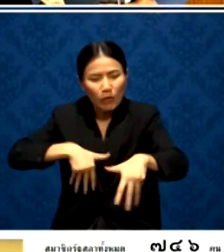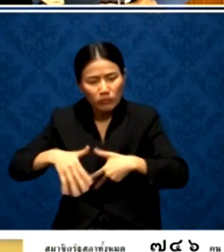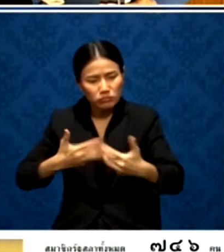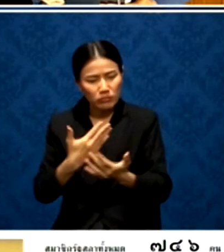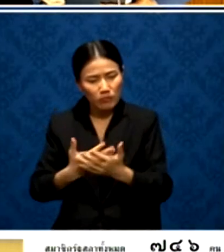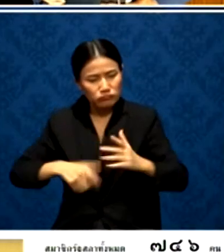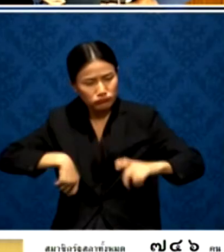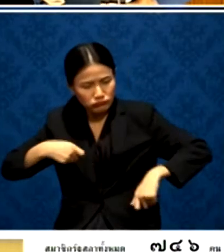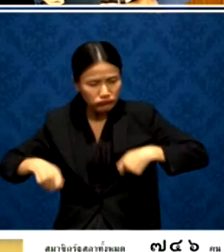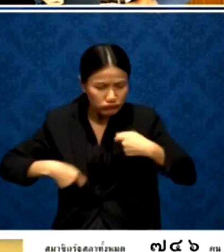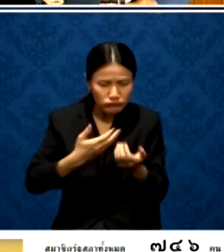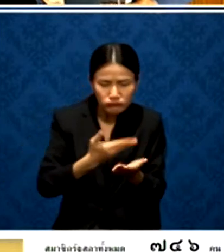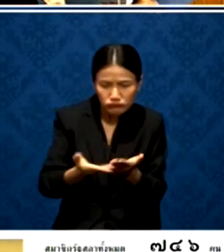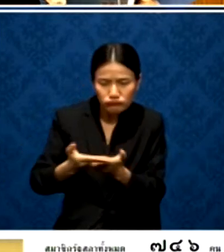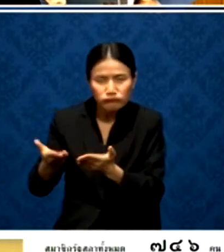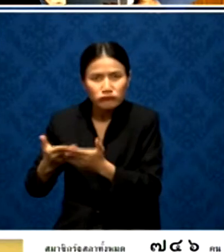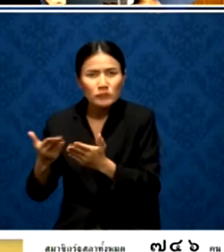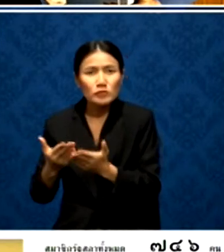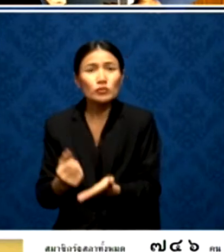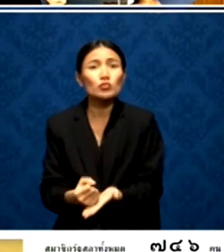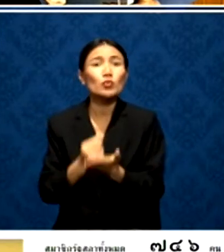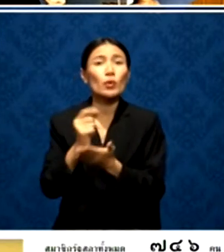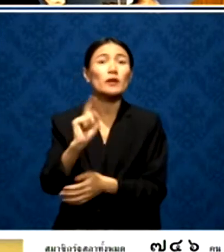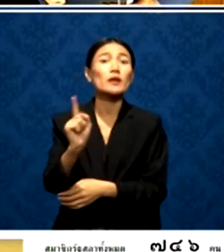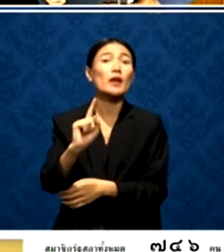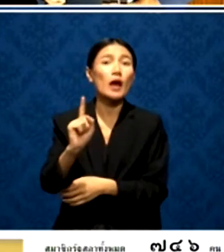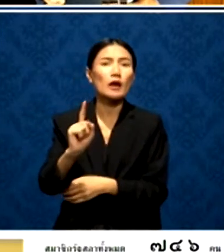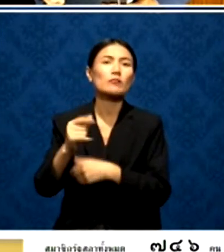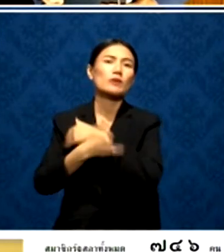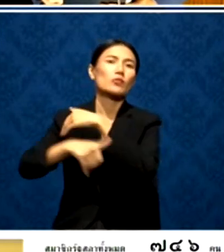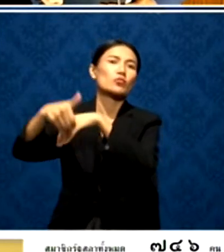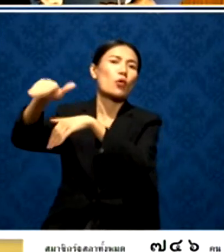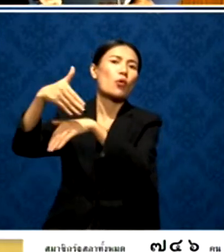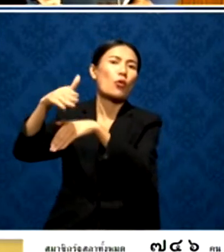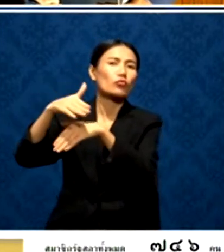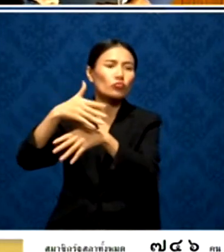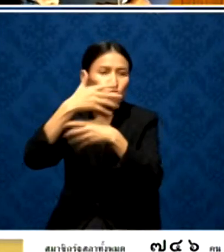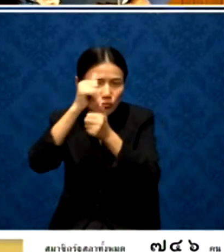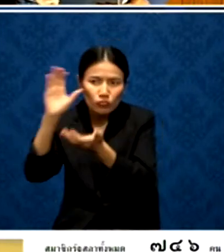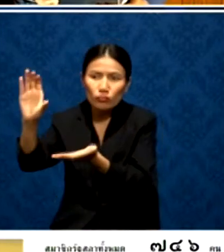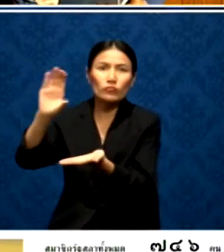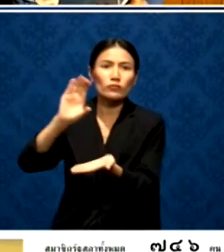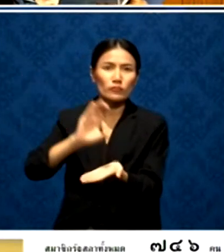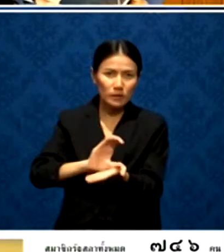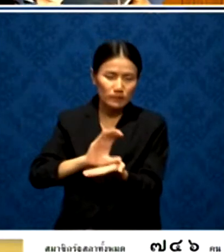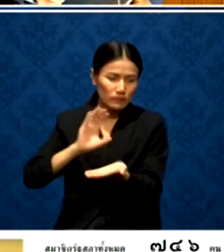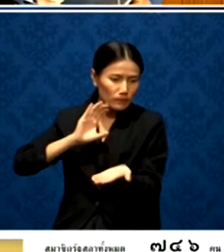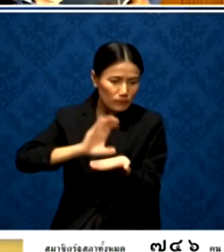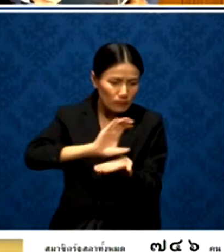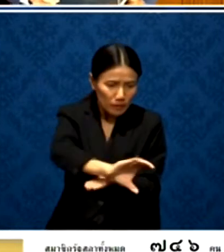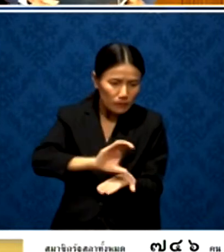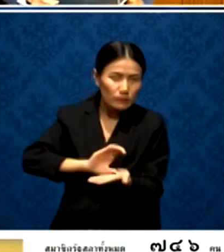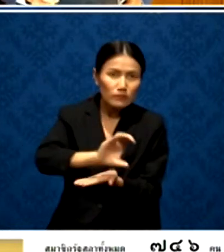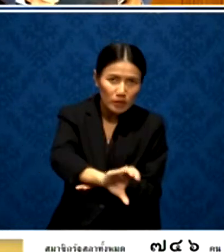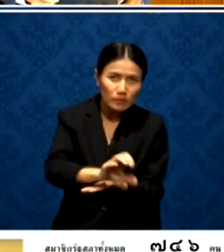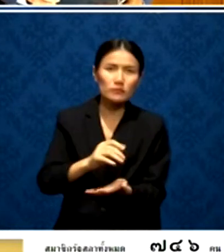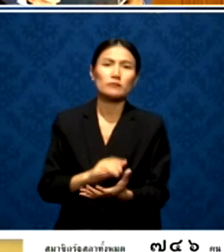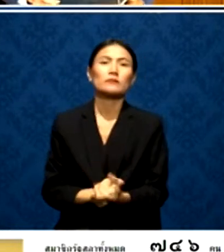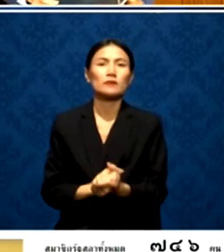เพิ่มความเชื่อมั่นเพื่อดึงดูดการลงทุนและฟื้นฟูเครื่องยนต์ทางเศรษฐกิจของเ